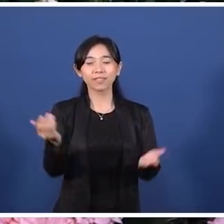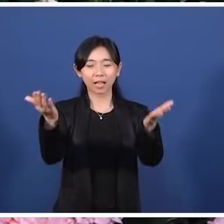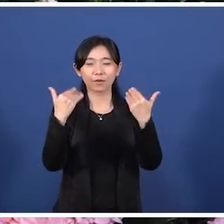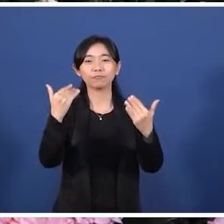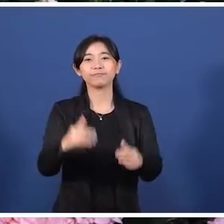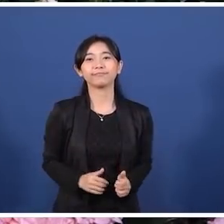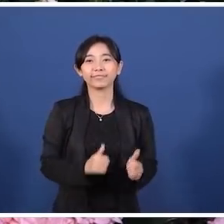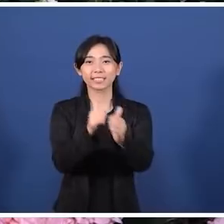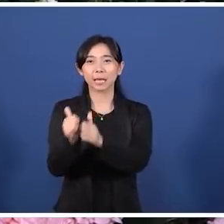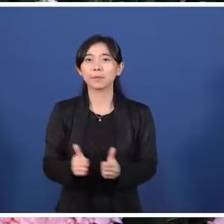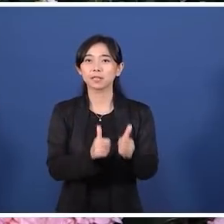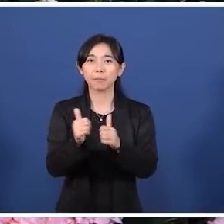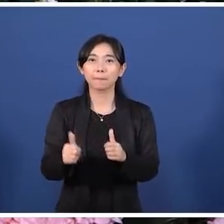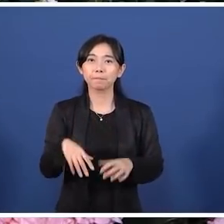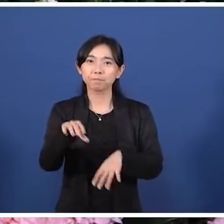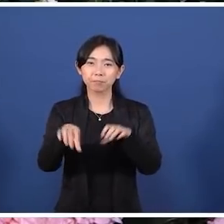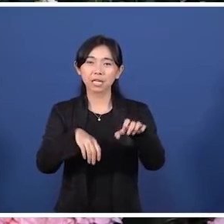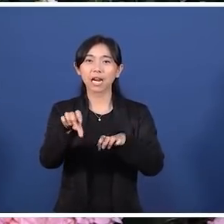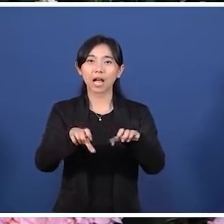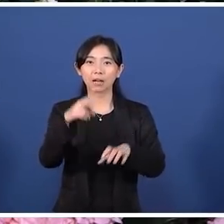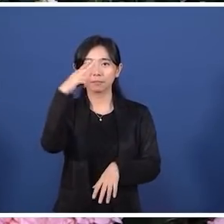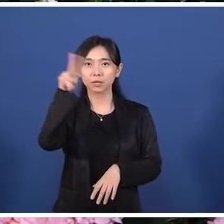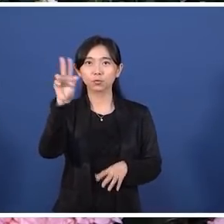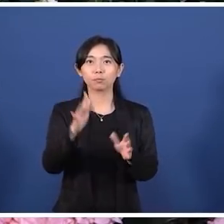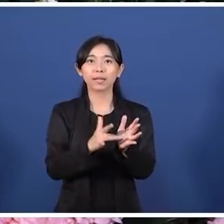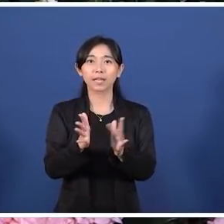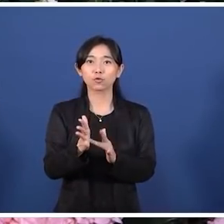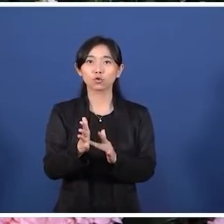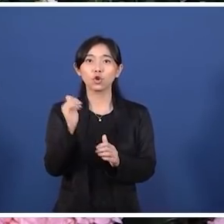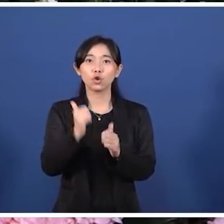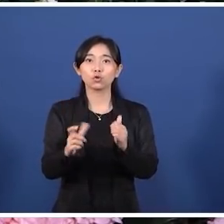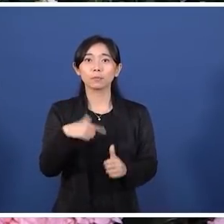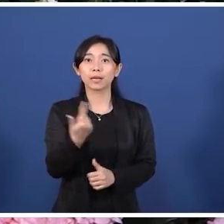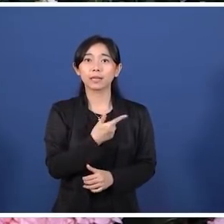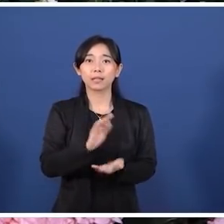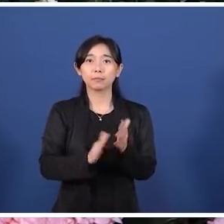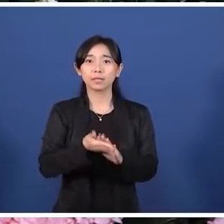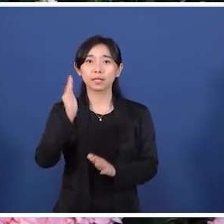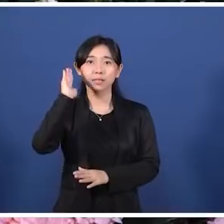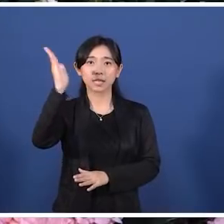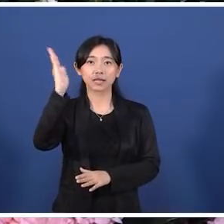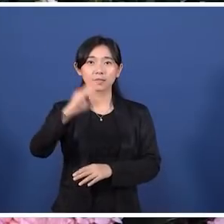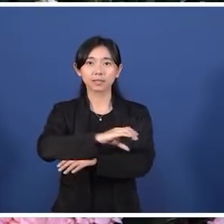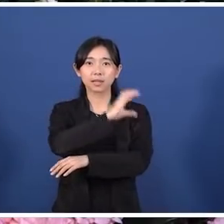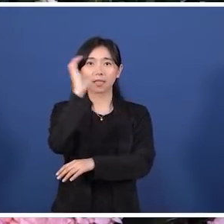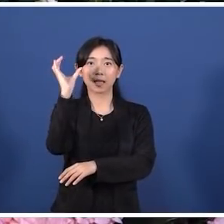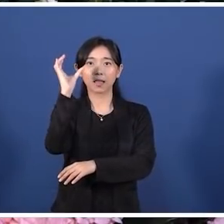untuk bersama-sama bergerak menemui Tuhan supaya kita menjadi saksi Natal yang